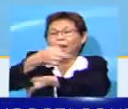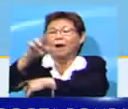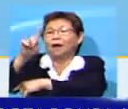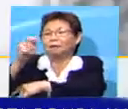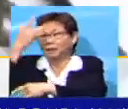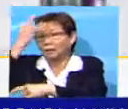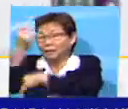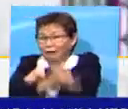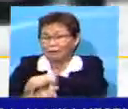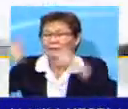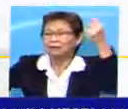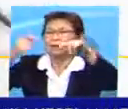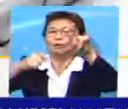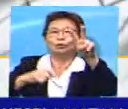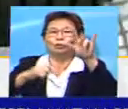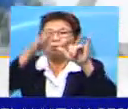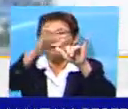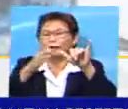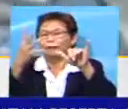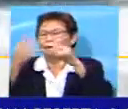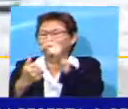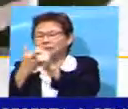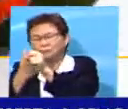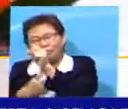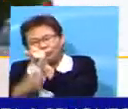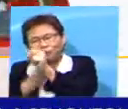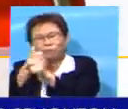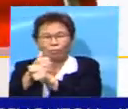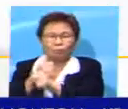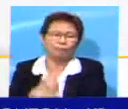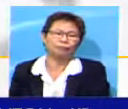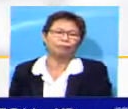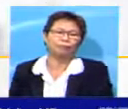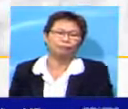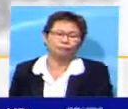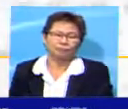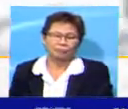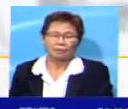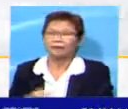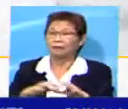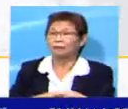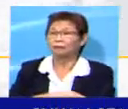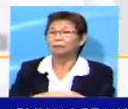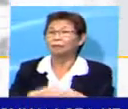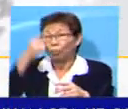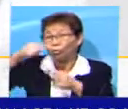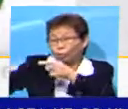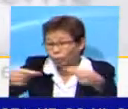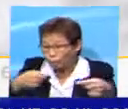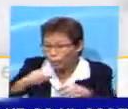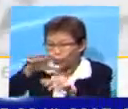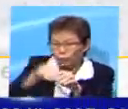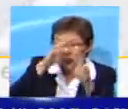Negara yang disambut pada 26 April setiap tahun. Antara kriteria yang diambil kira bagi pertandingan ini